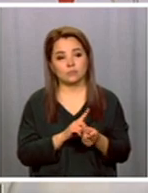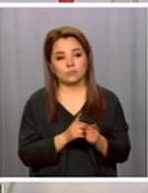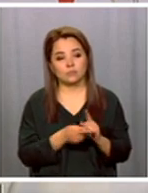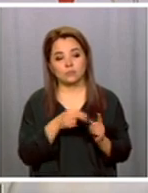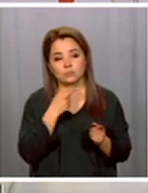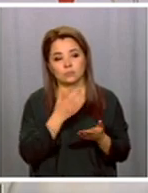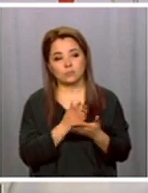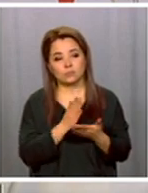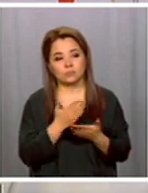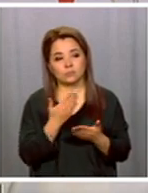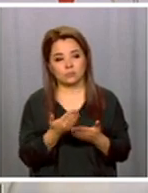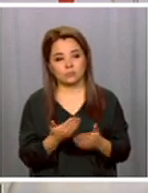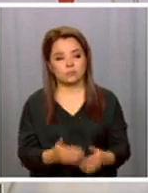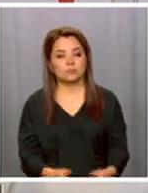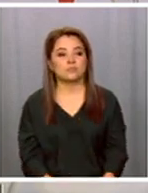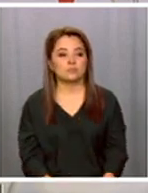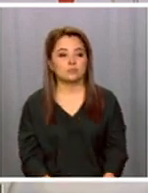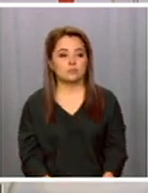байқалады.